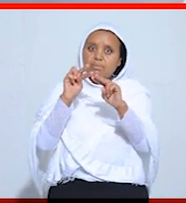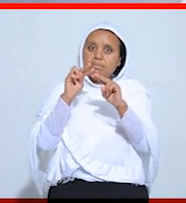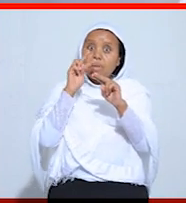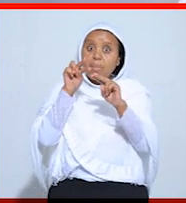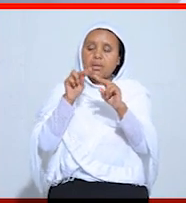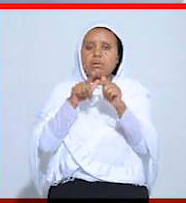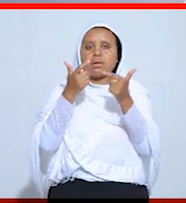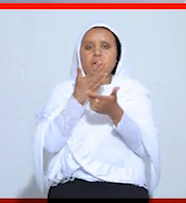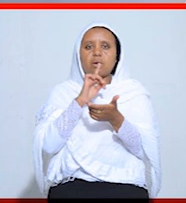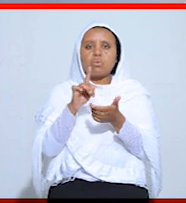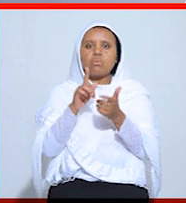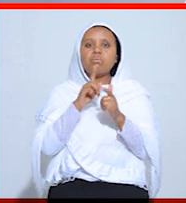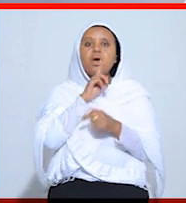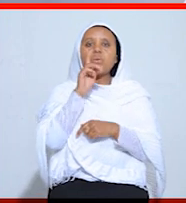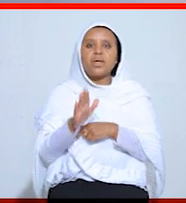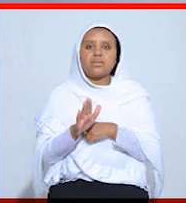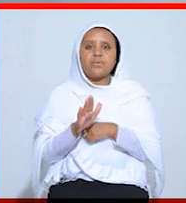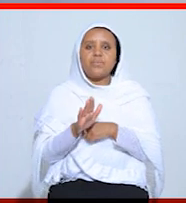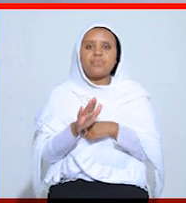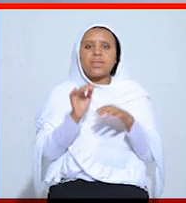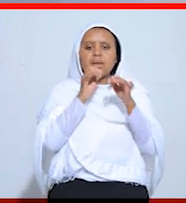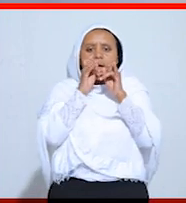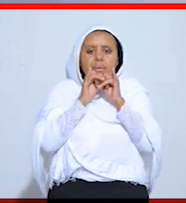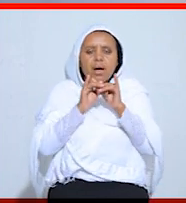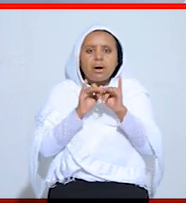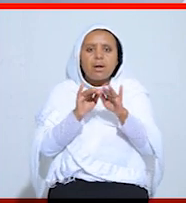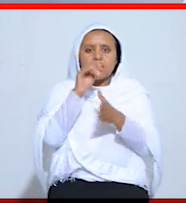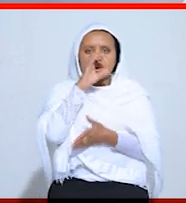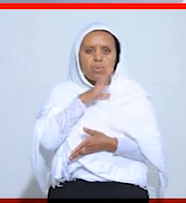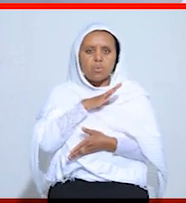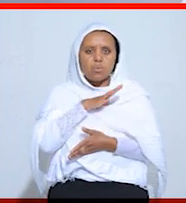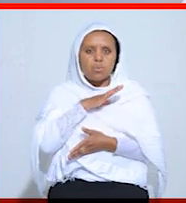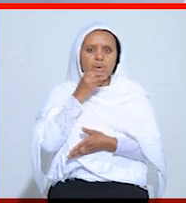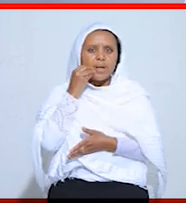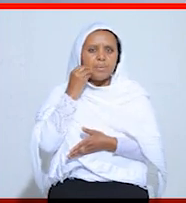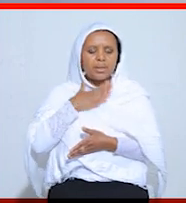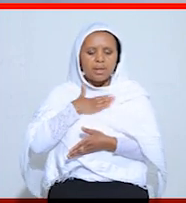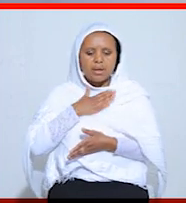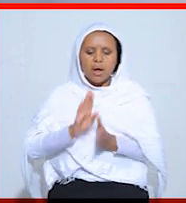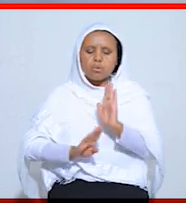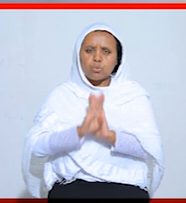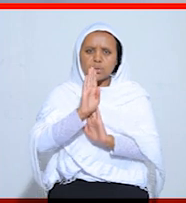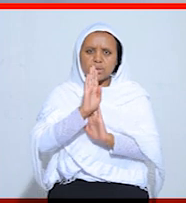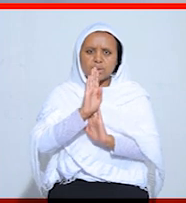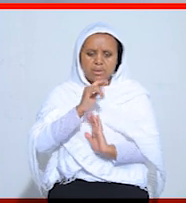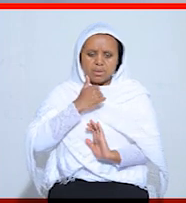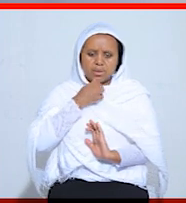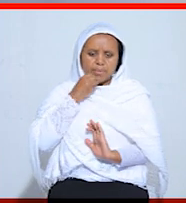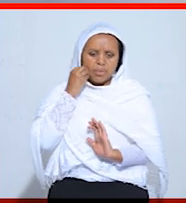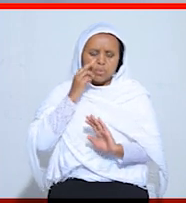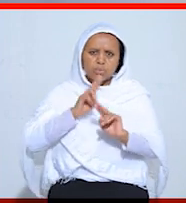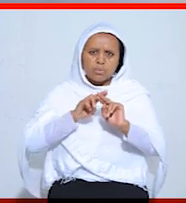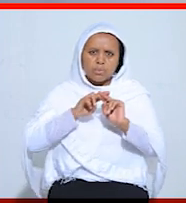ነው። በእውነት እንደማረከ ሰው ከቤቴ ያደጉትን እኔ ቤት ቁጭ